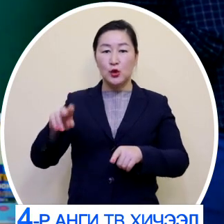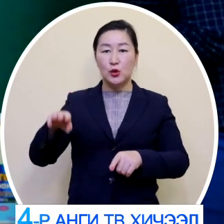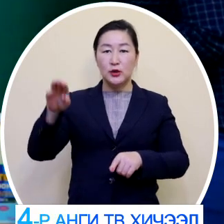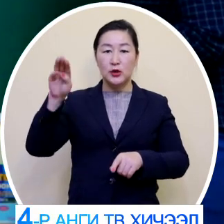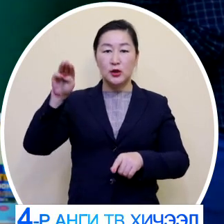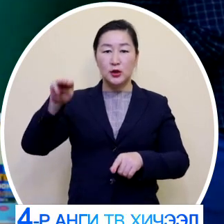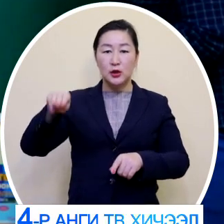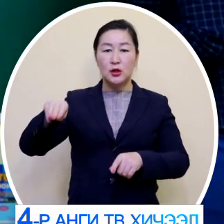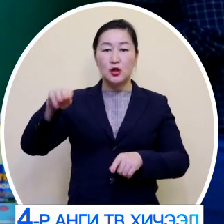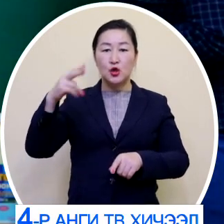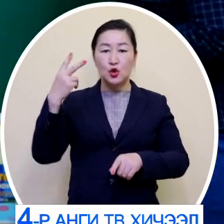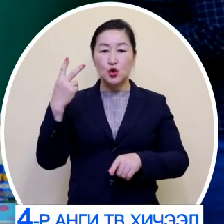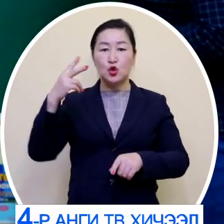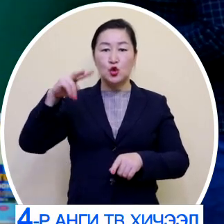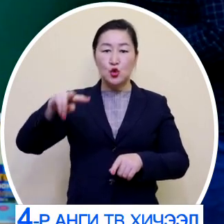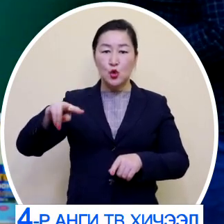түлхэлцэж